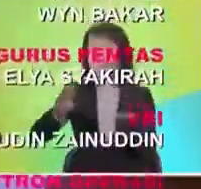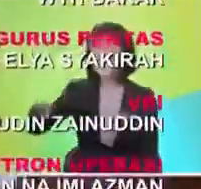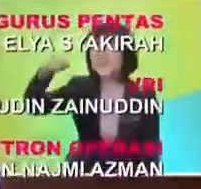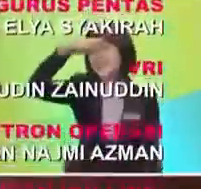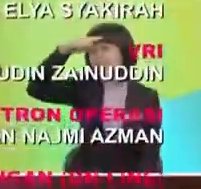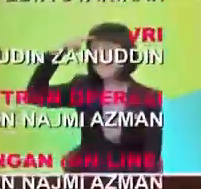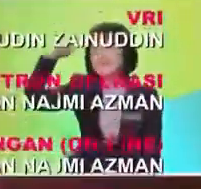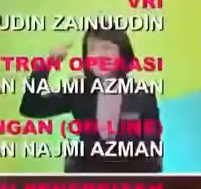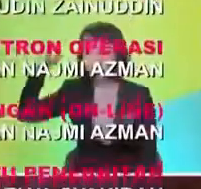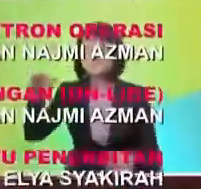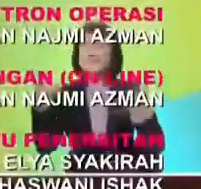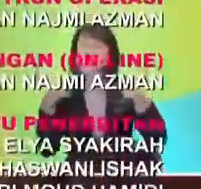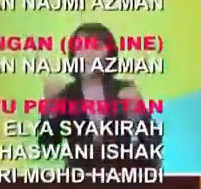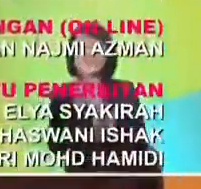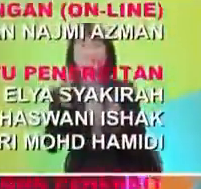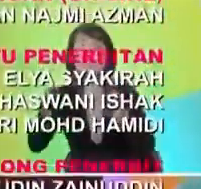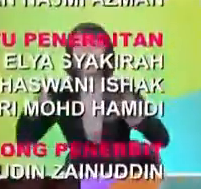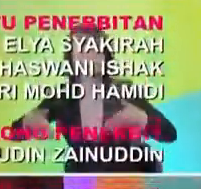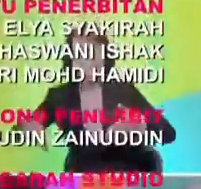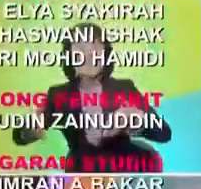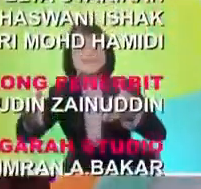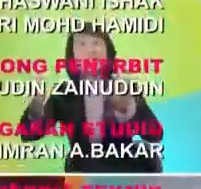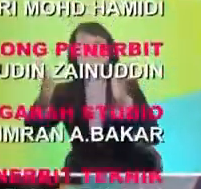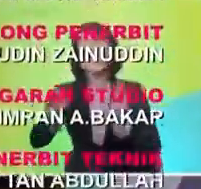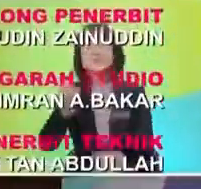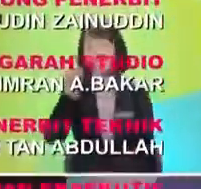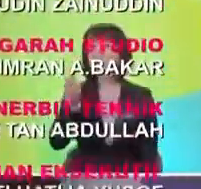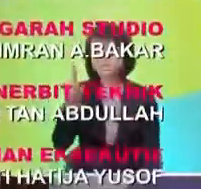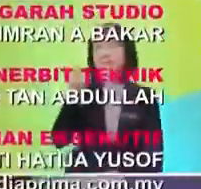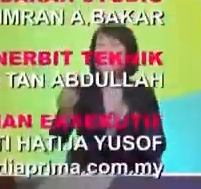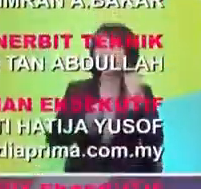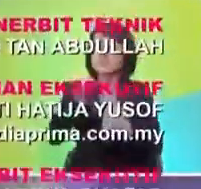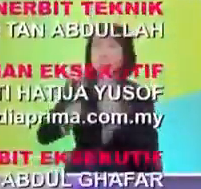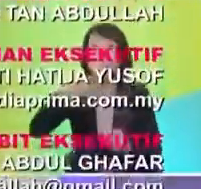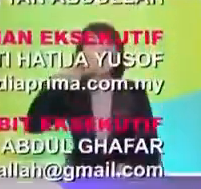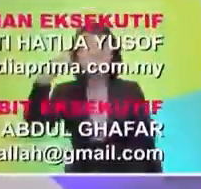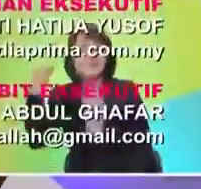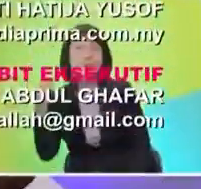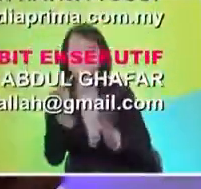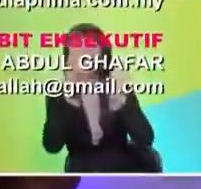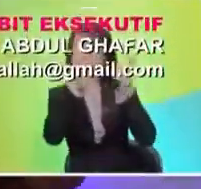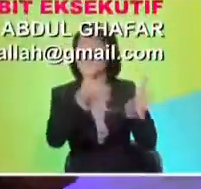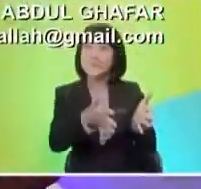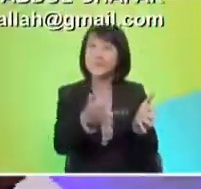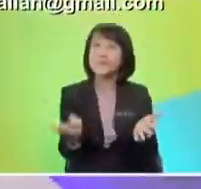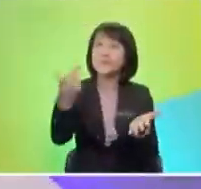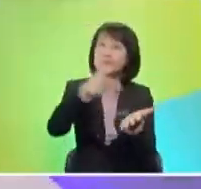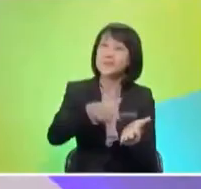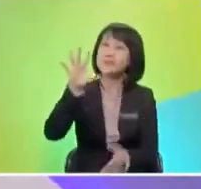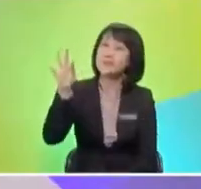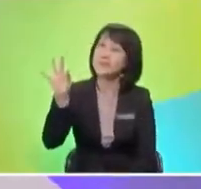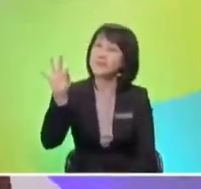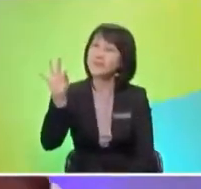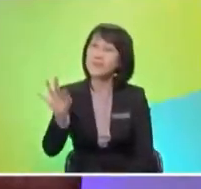hitam main tepi jalan satu lari pulang tinggal lagi sembilan